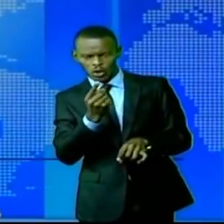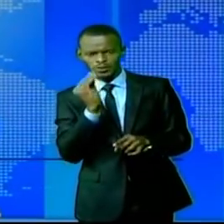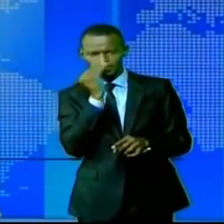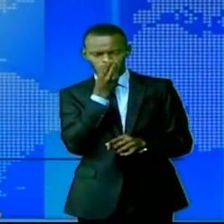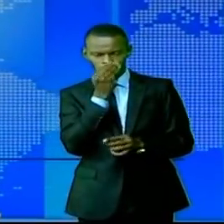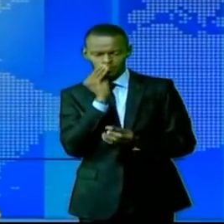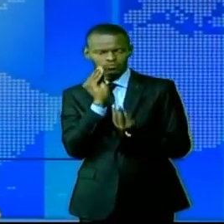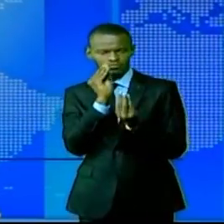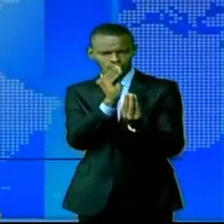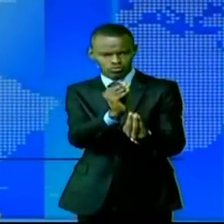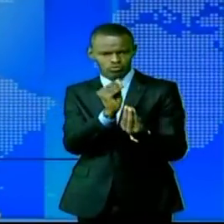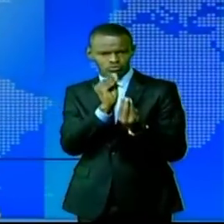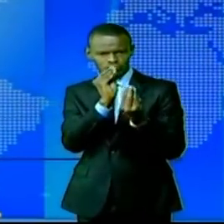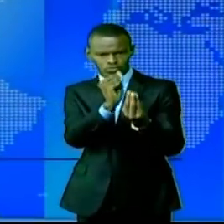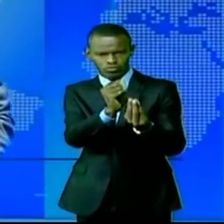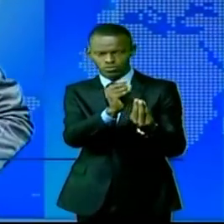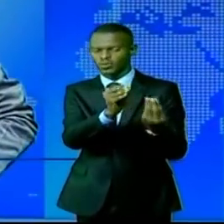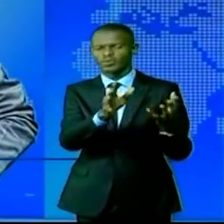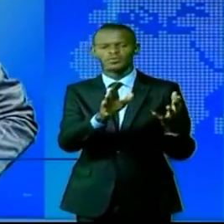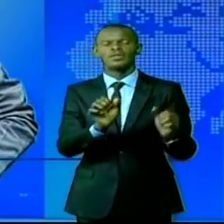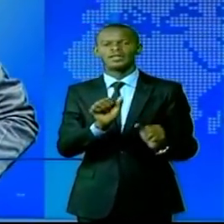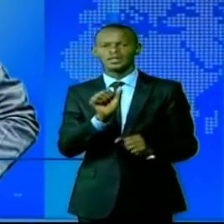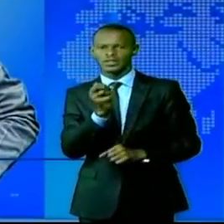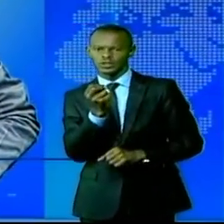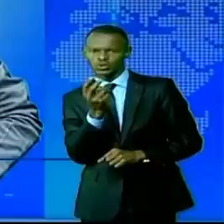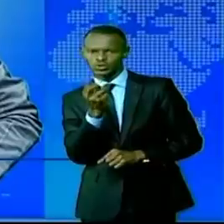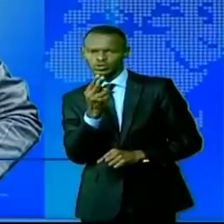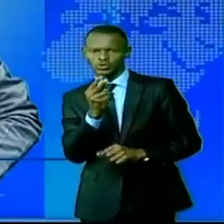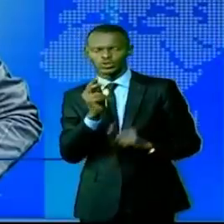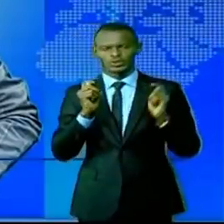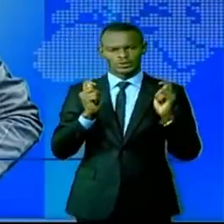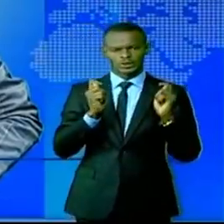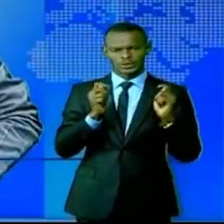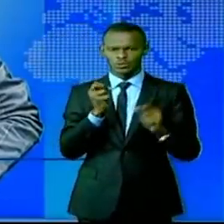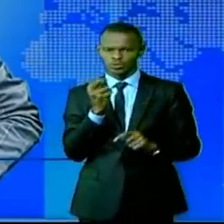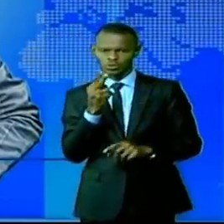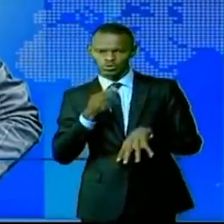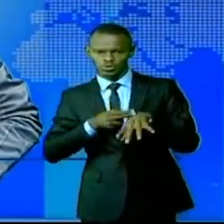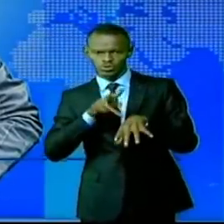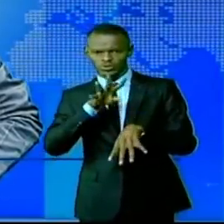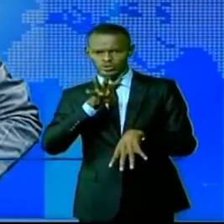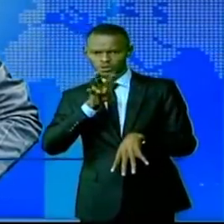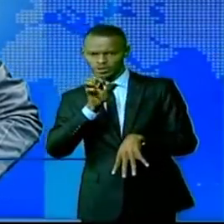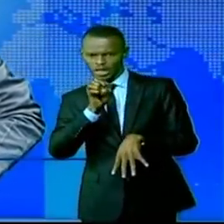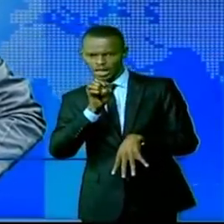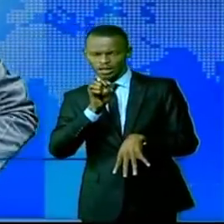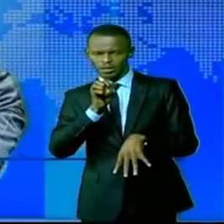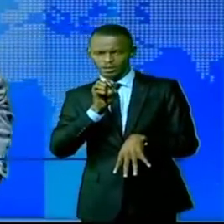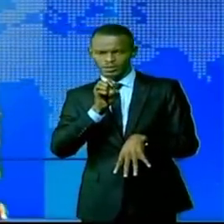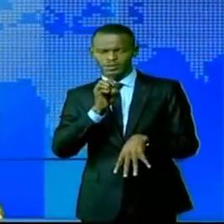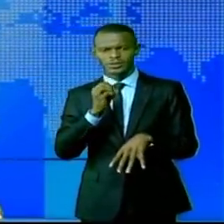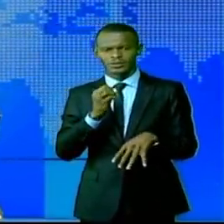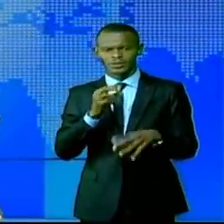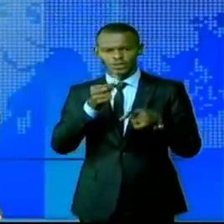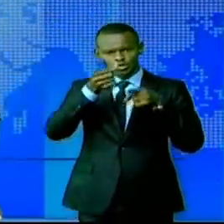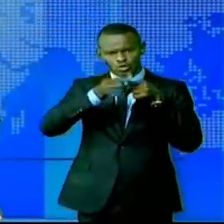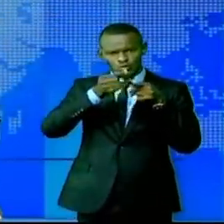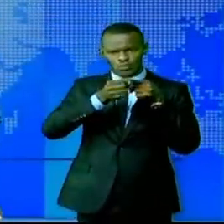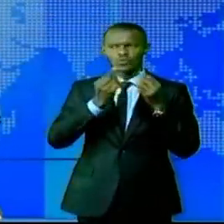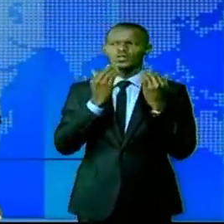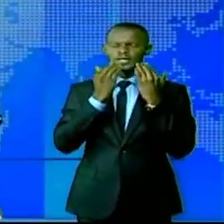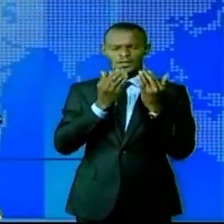famille restreinte. Et à 12h30, témoignage. 12h40, mots de remerciement de la